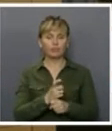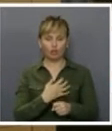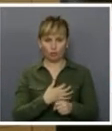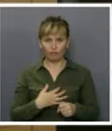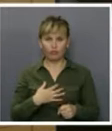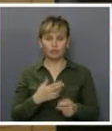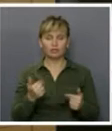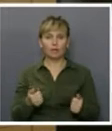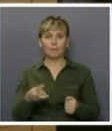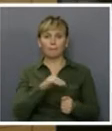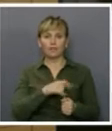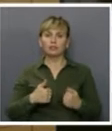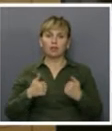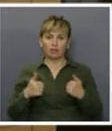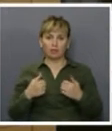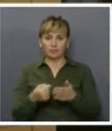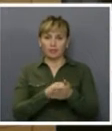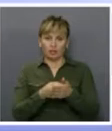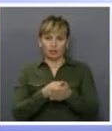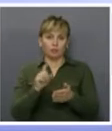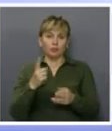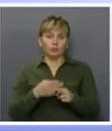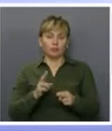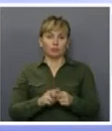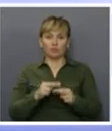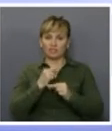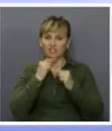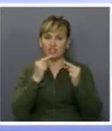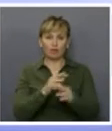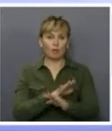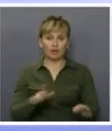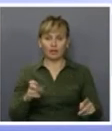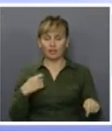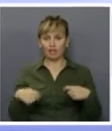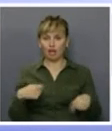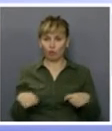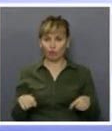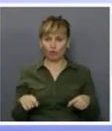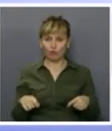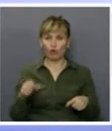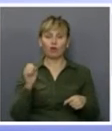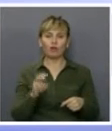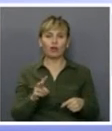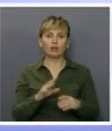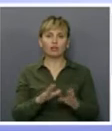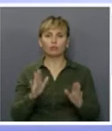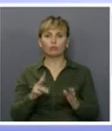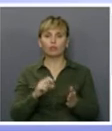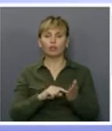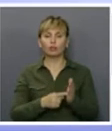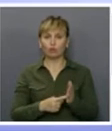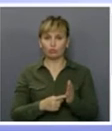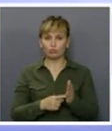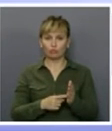Это глобальная задача, мы стараемся ее достичь. Почему? Потому что, не обращая внимания на торговлю, как на не то, что на точка роста,